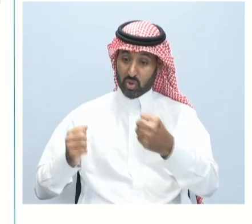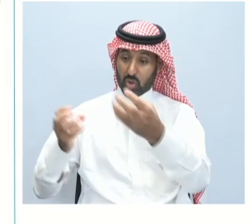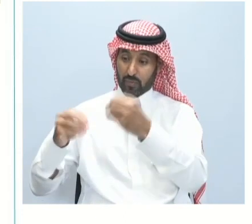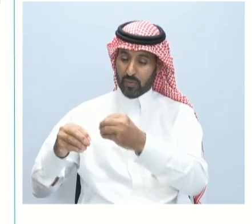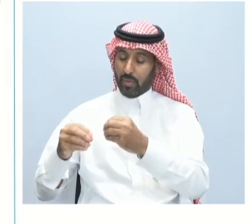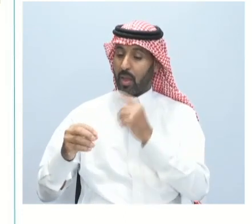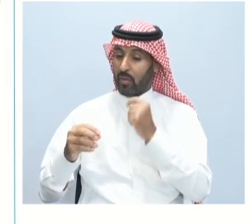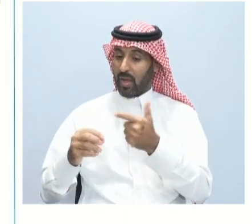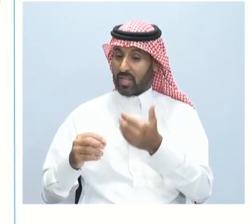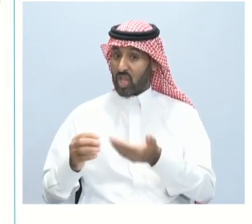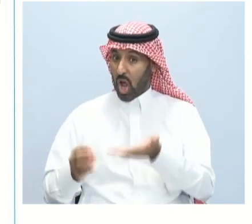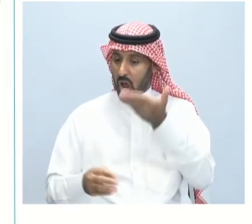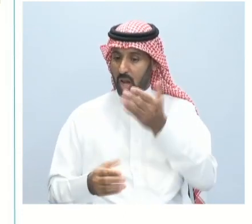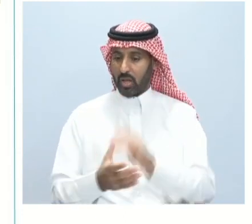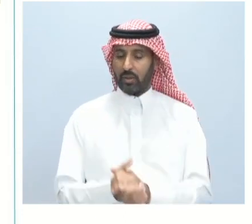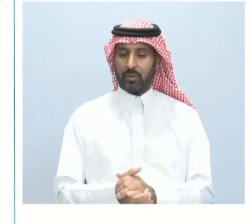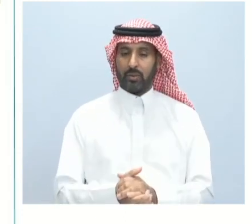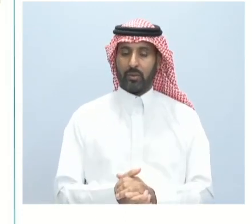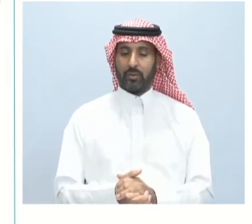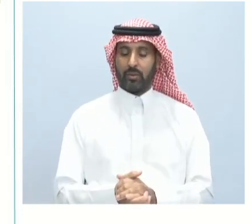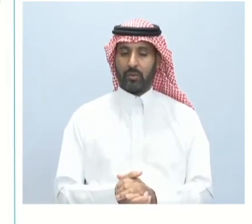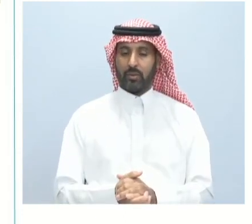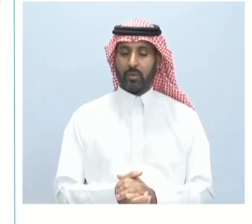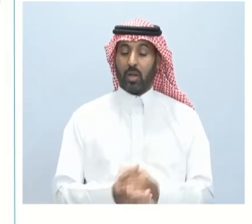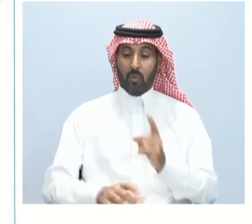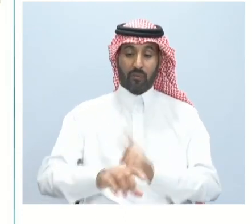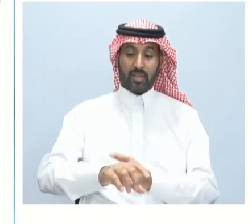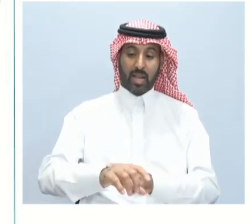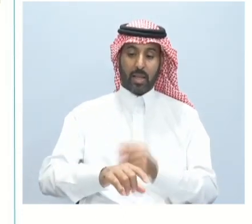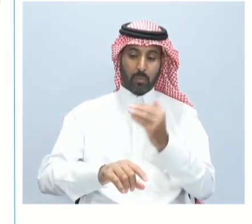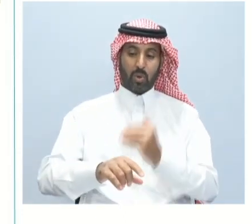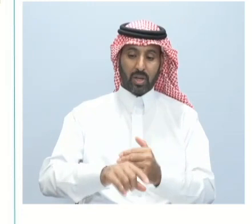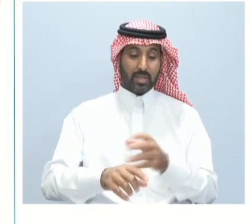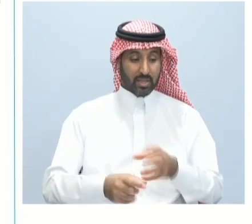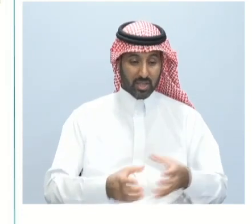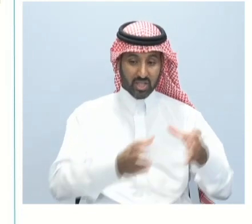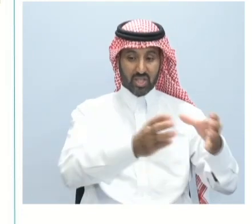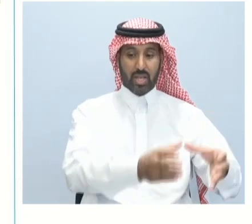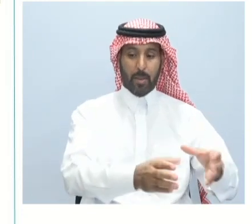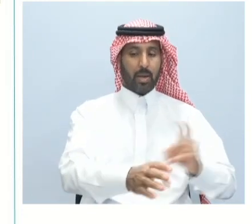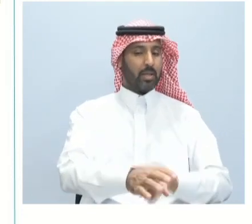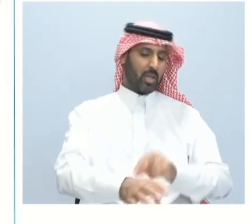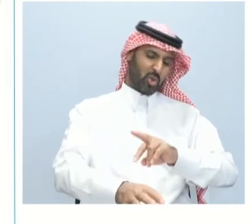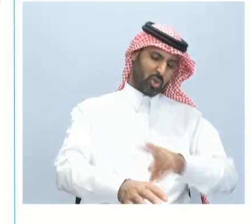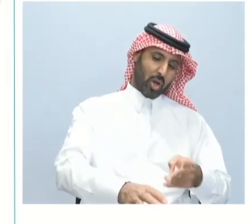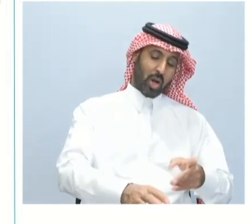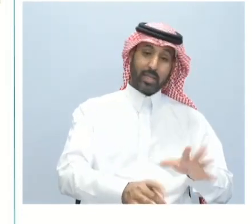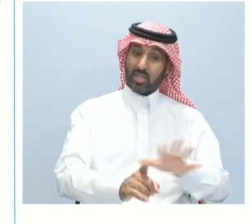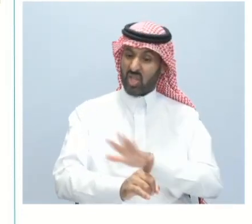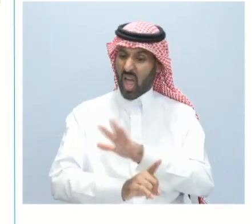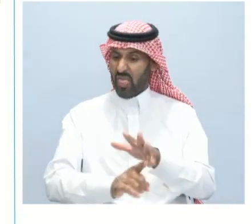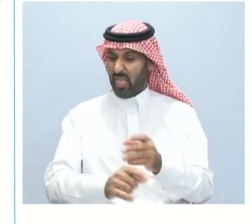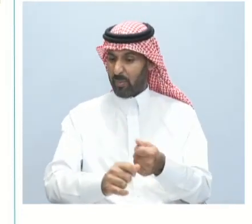هامش الربح العالي نشاهد هنا في القيد الثاني فترات مهله التسليم وتنوعها التي تؤثر على